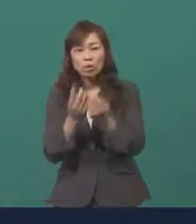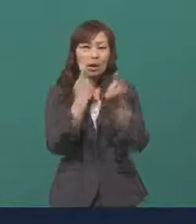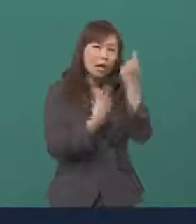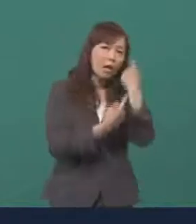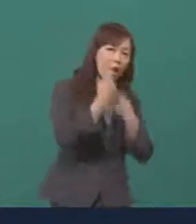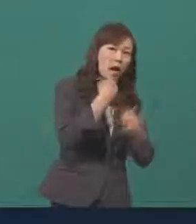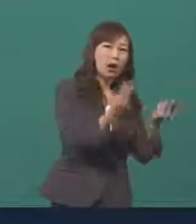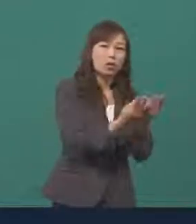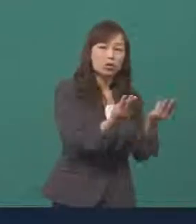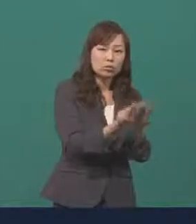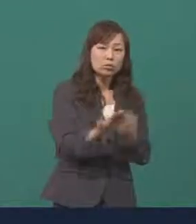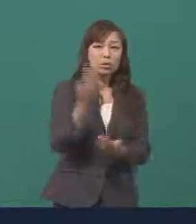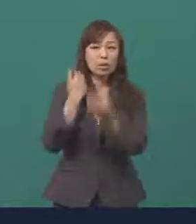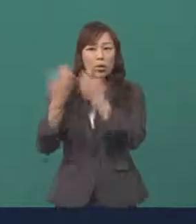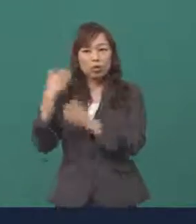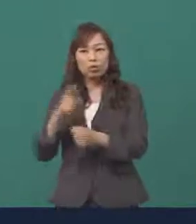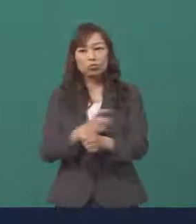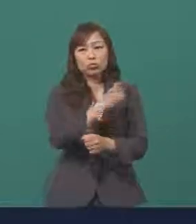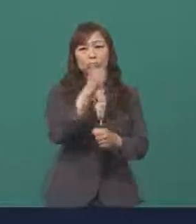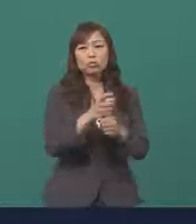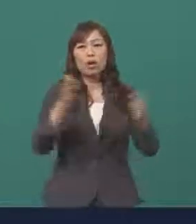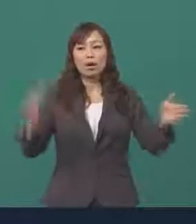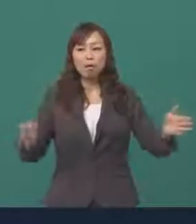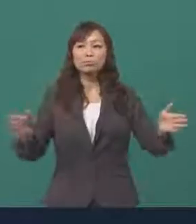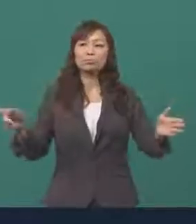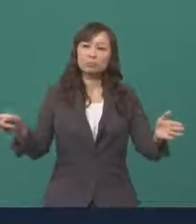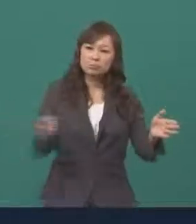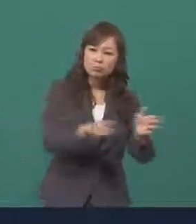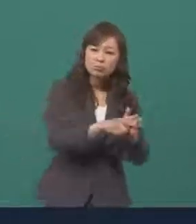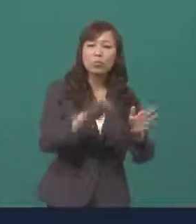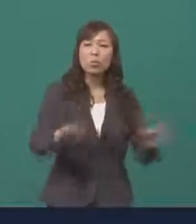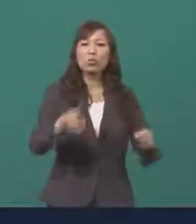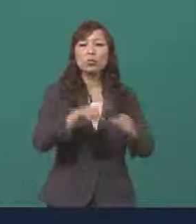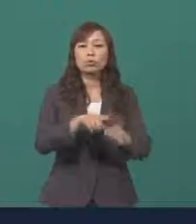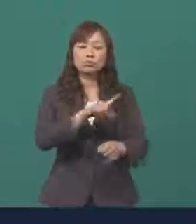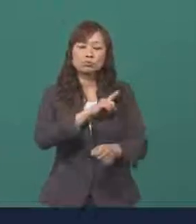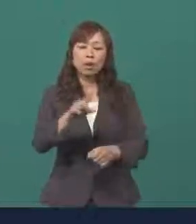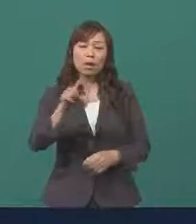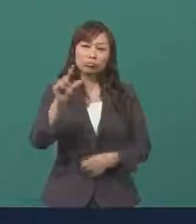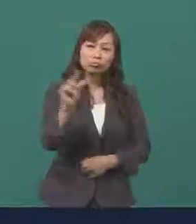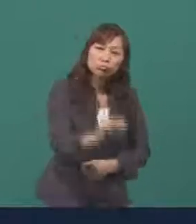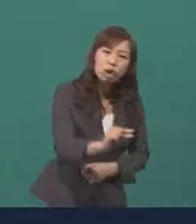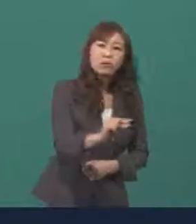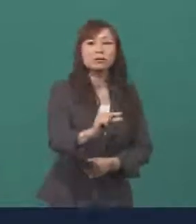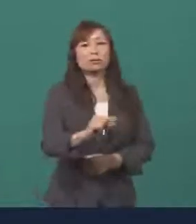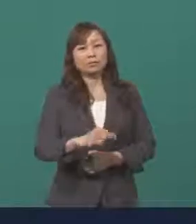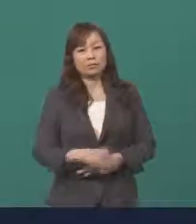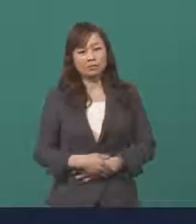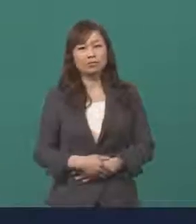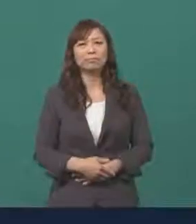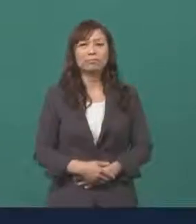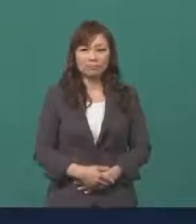交通安全運動中としては過去10年で最も少なかったということです。